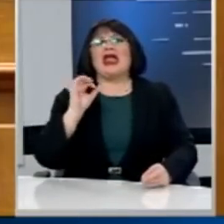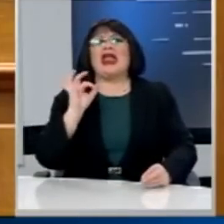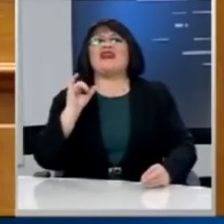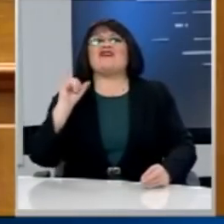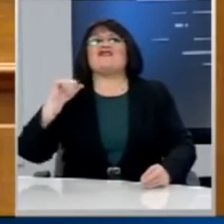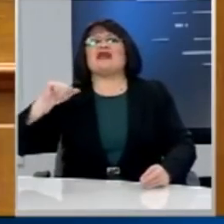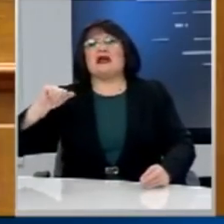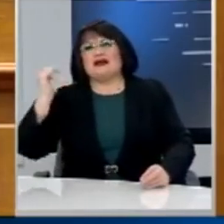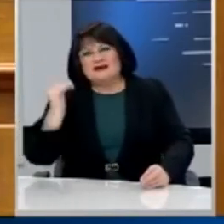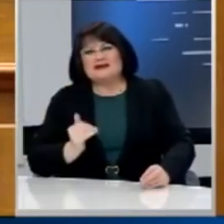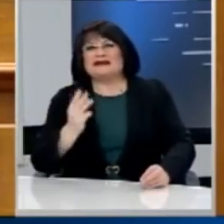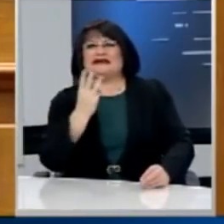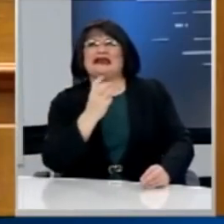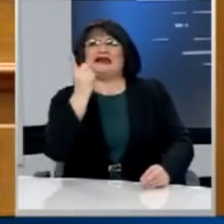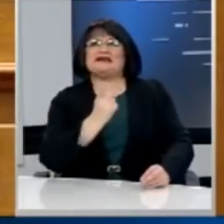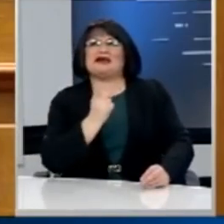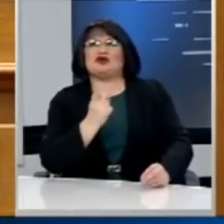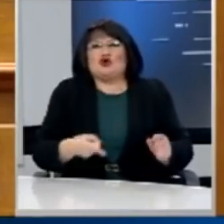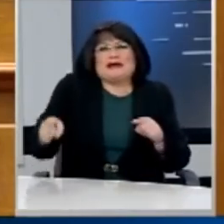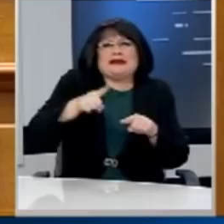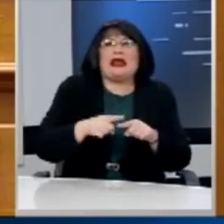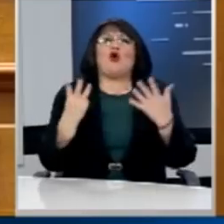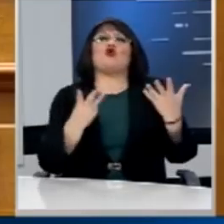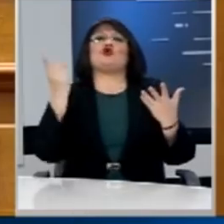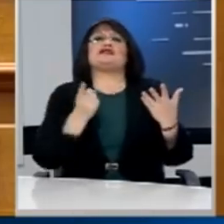30% με πρόσθετη μείωση του ένφια κατά 8%.